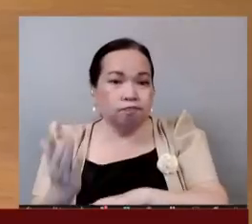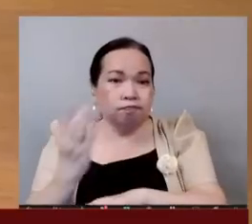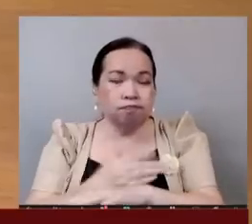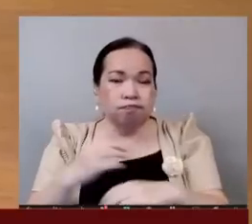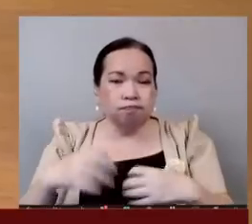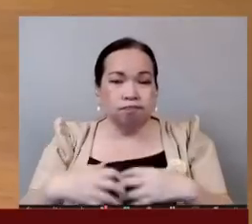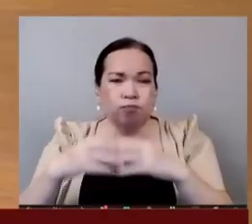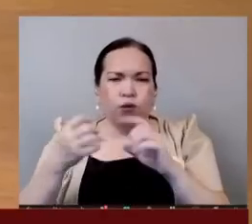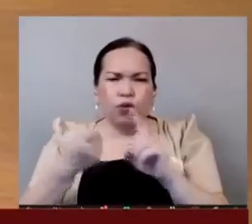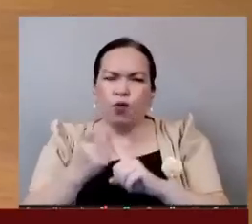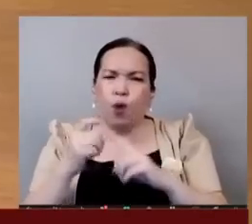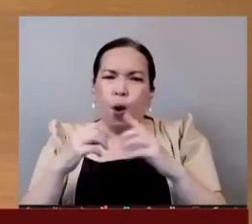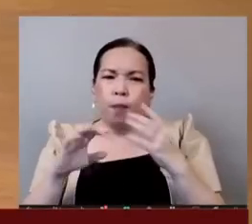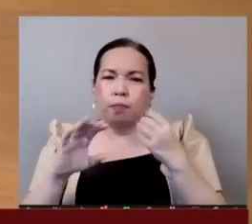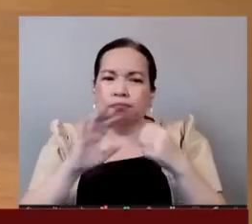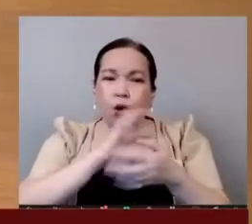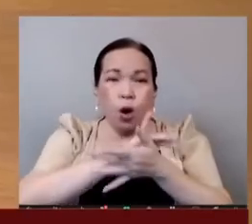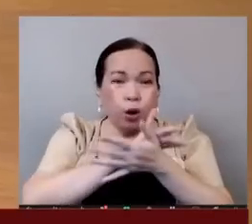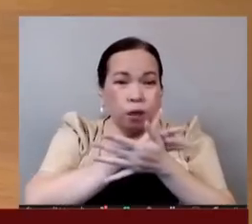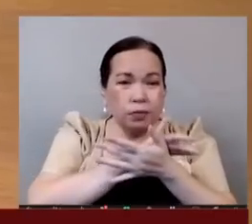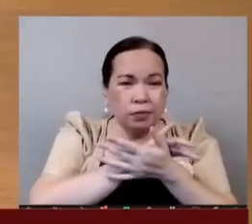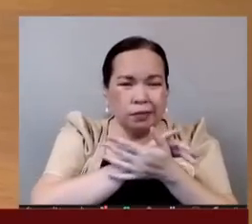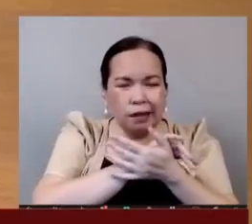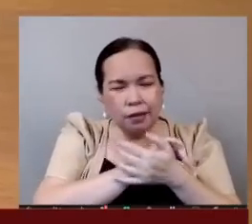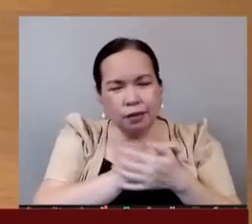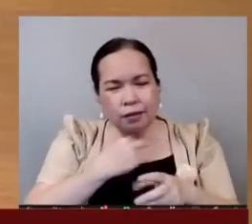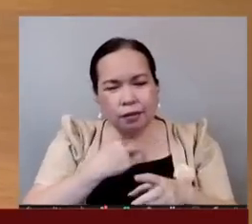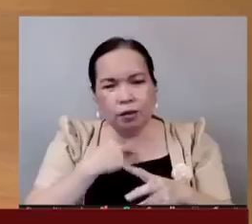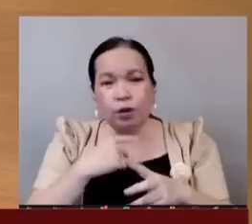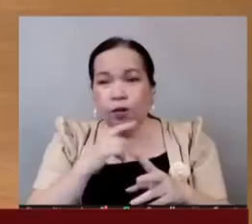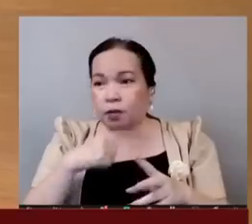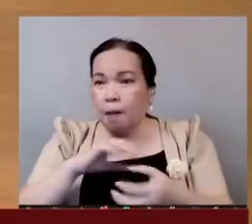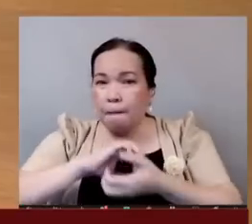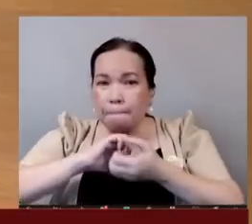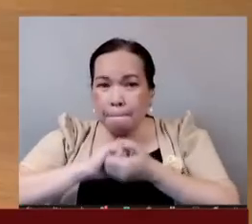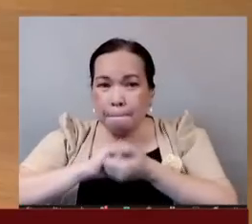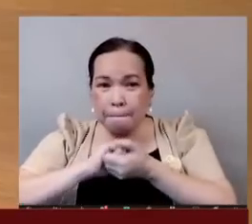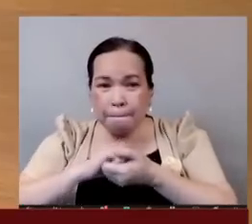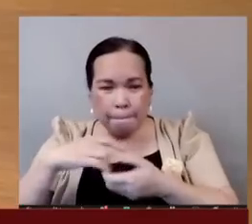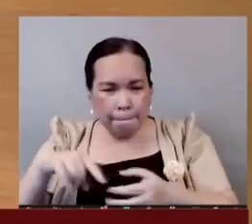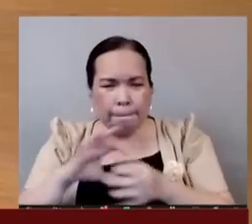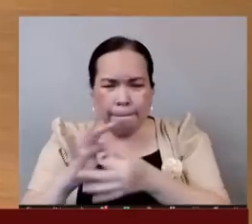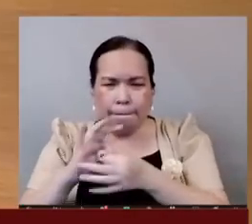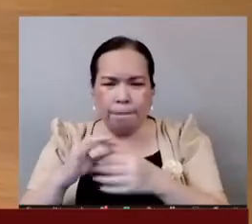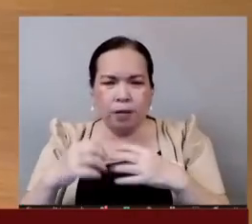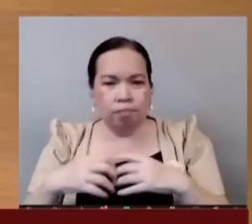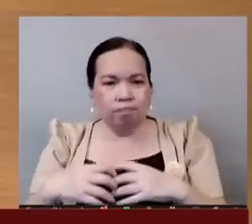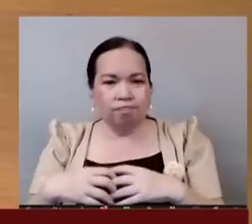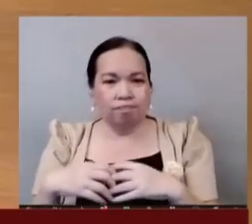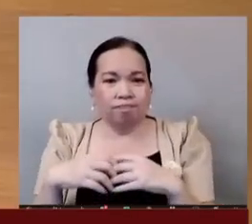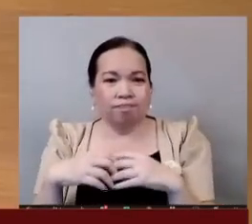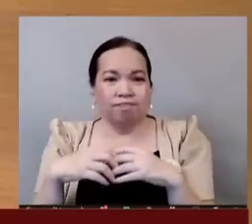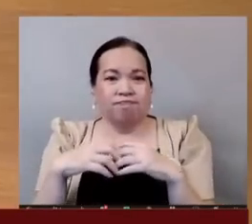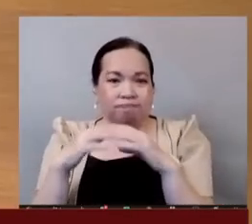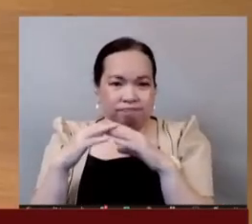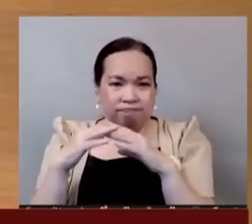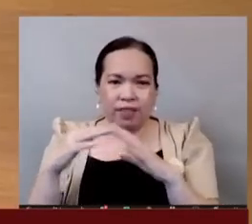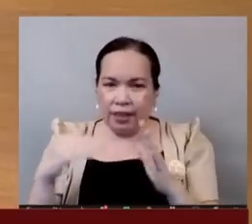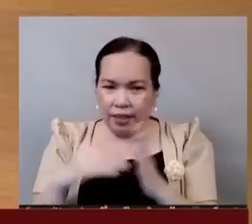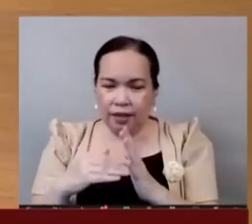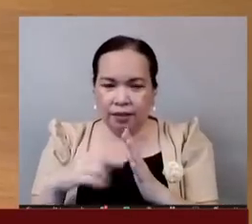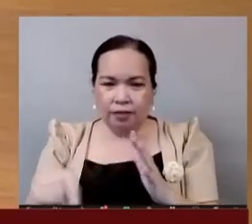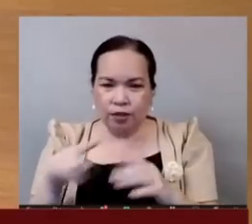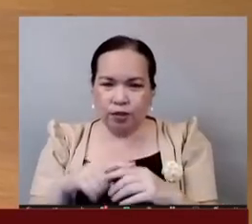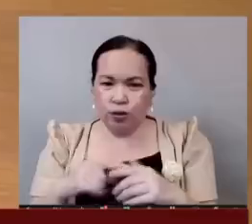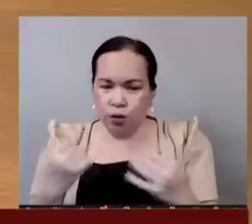slump. Unity was what made us rise once more. Nagsisimula pa lamang tayo. Ang